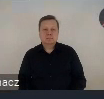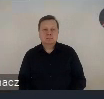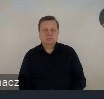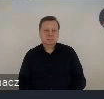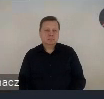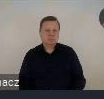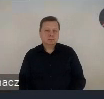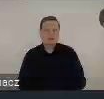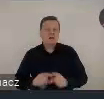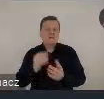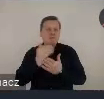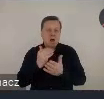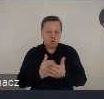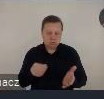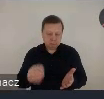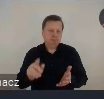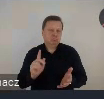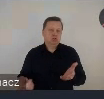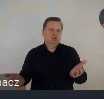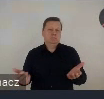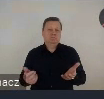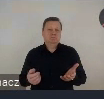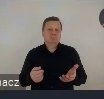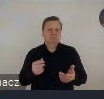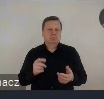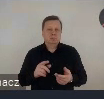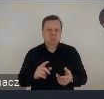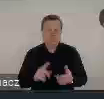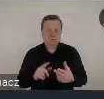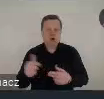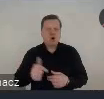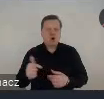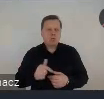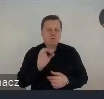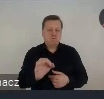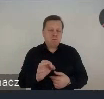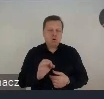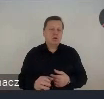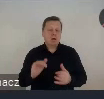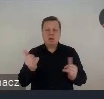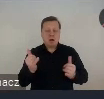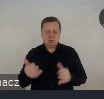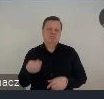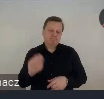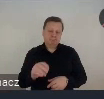zgodnie z jakimi warunkami i jakie są obowiązki organizacji,